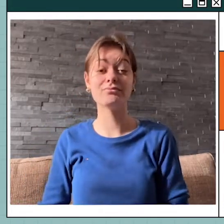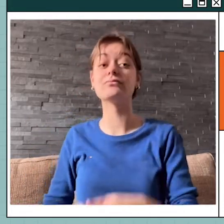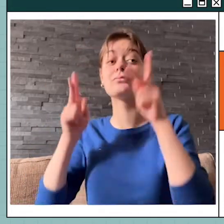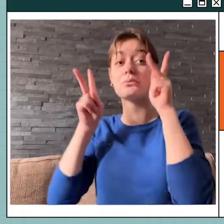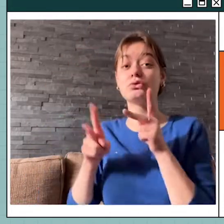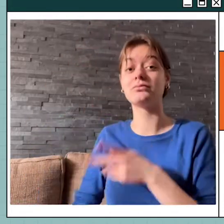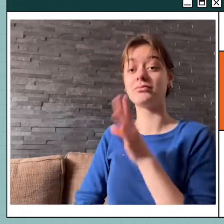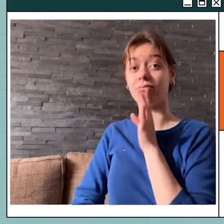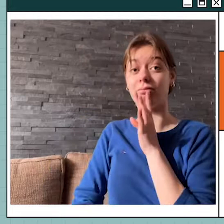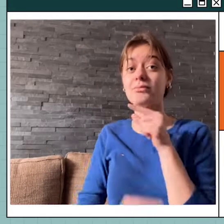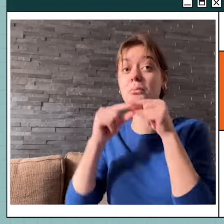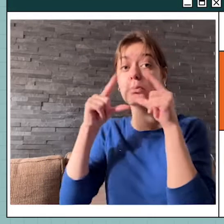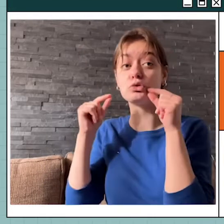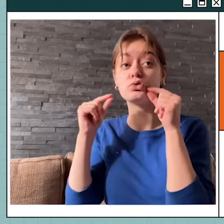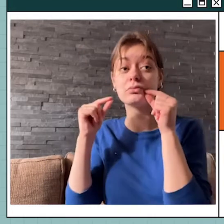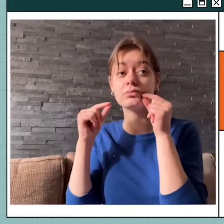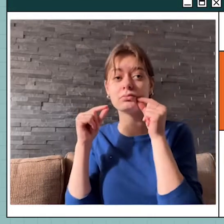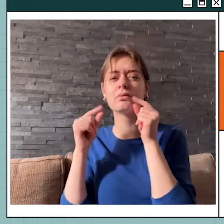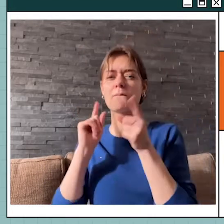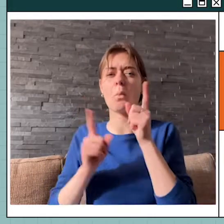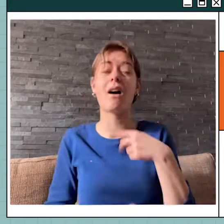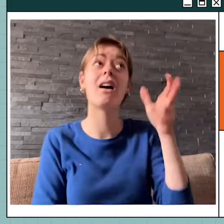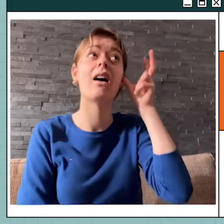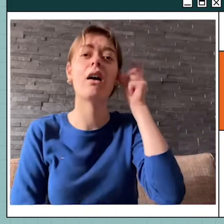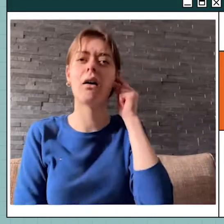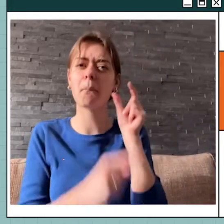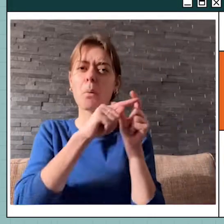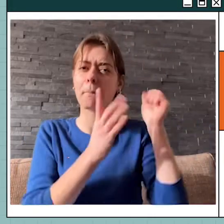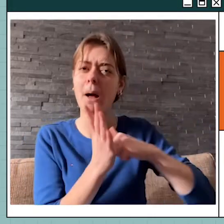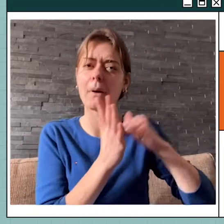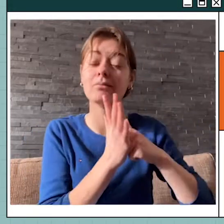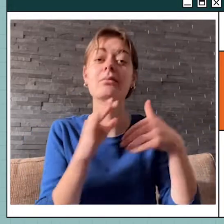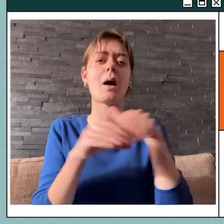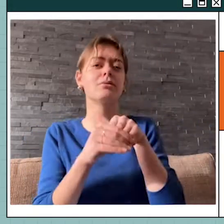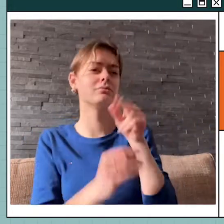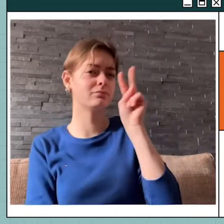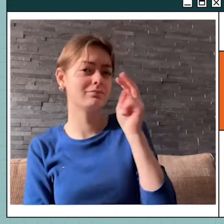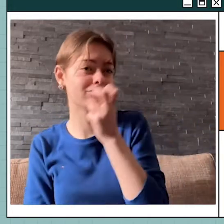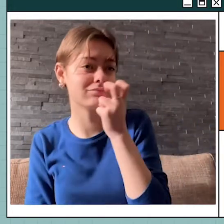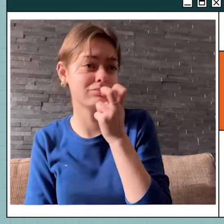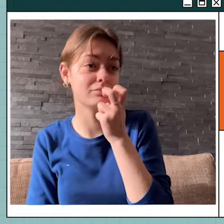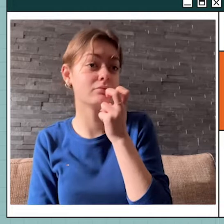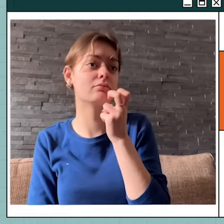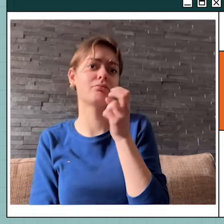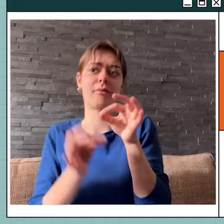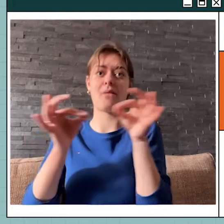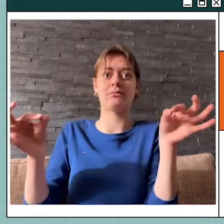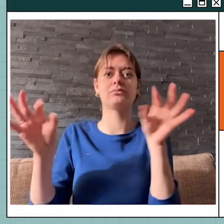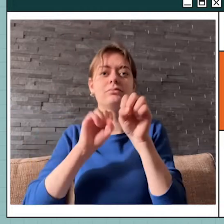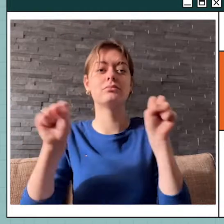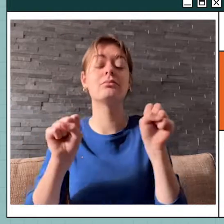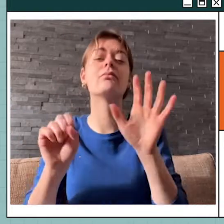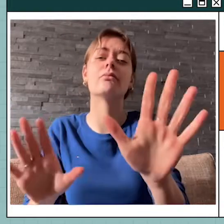faciales. Voir la bouche de son interlocuteur lorsqu'il parle, ça comble souvent les trous des mots qui nous ont échappé dans